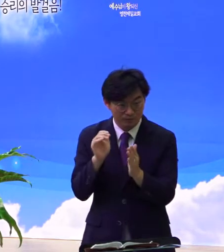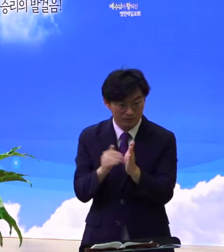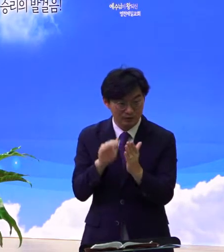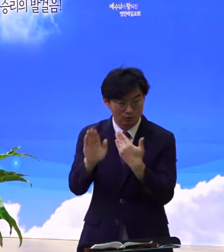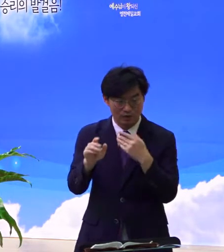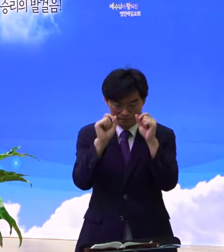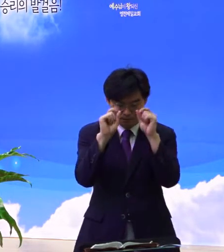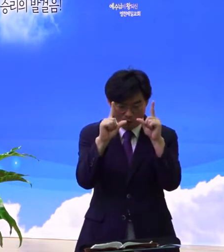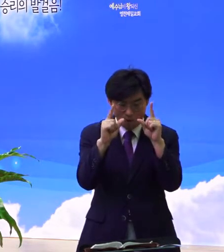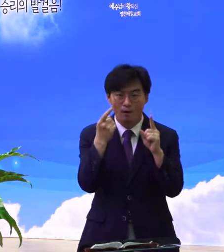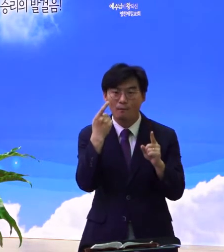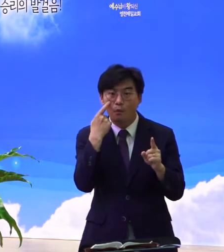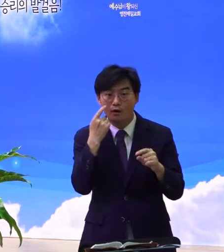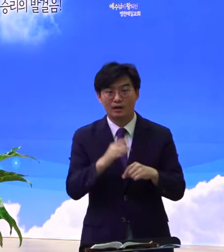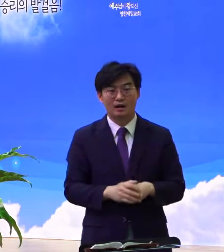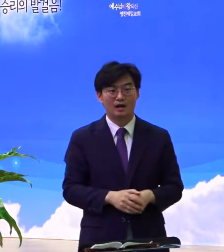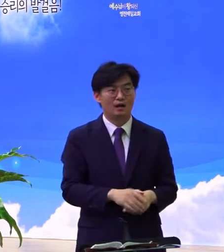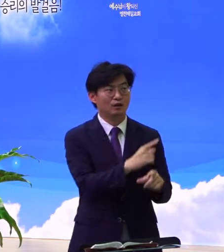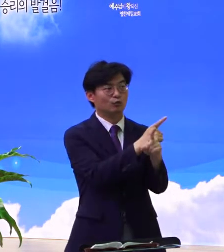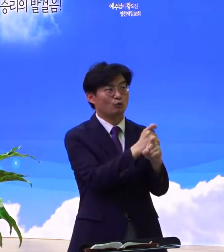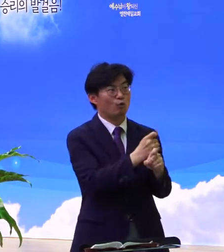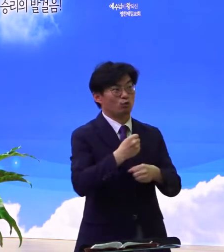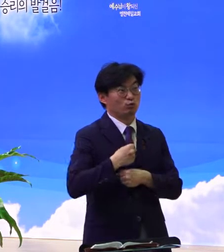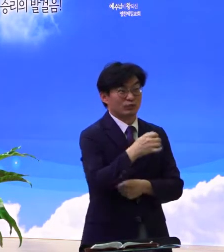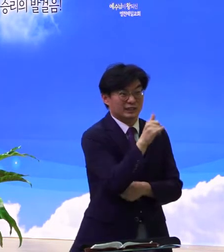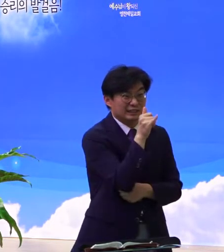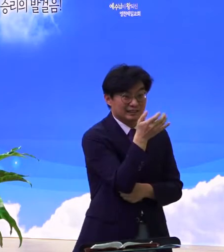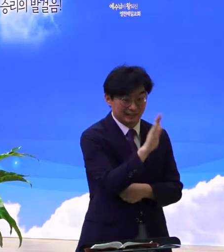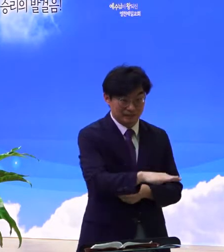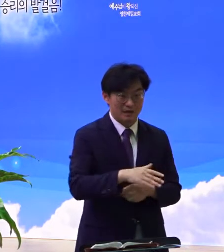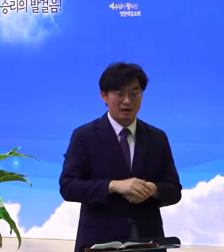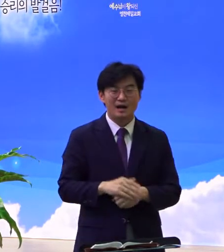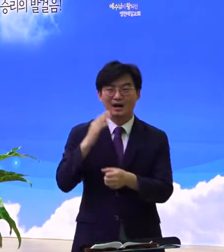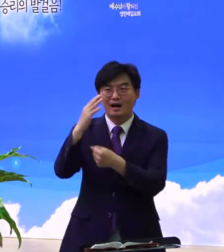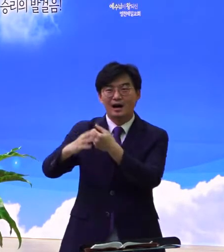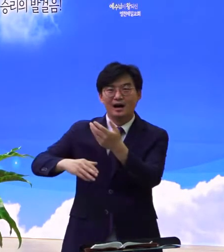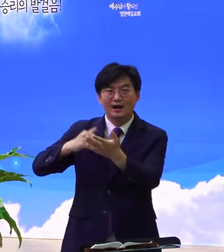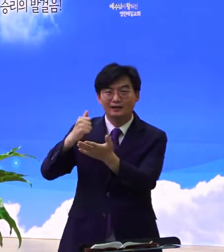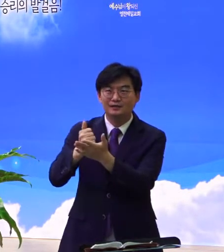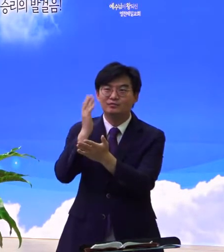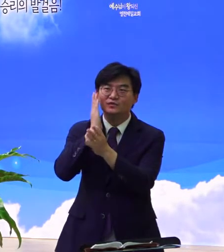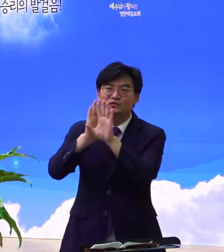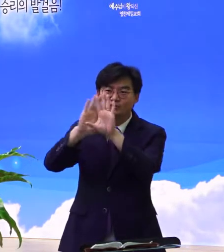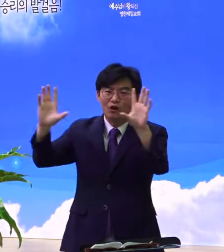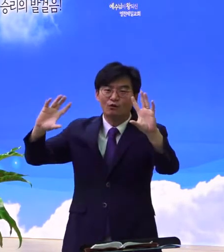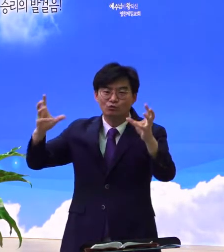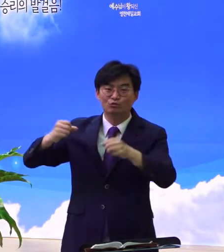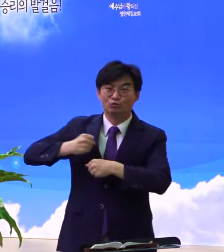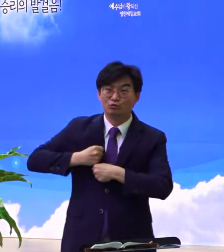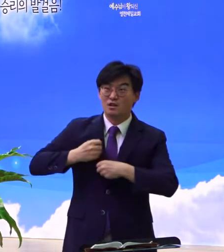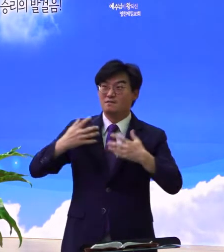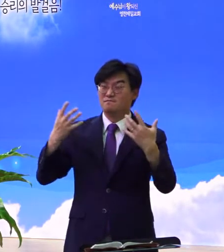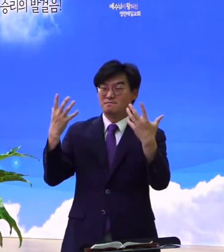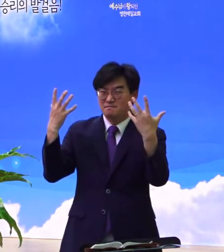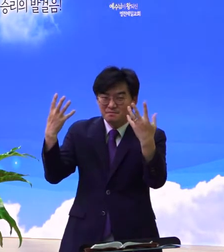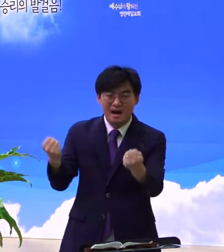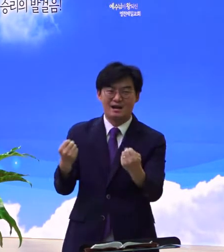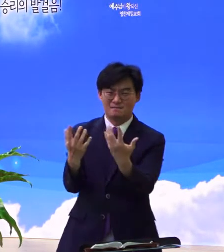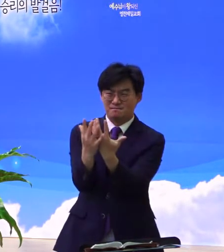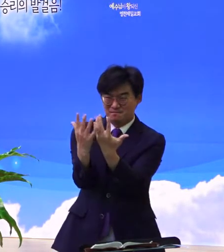보내신 불말과 불병거가 산에 가득하고 엘리사를 둘러싸은 것을 보게 됐습니다.